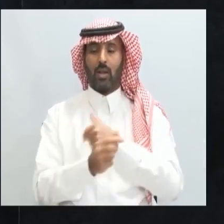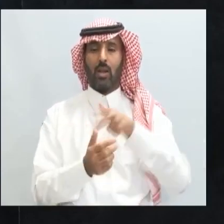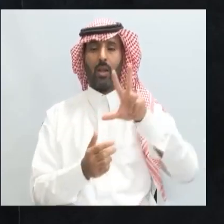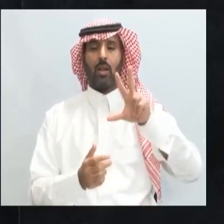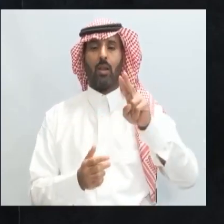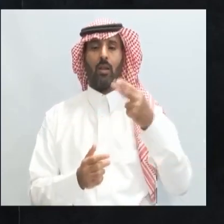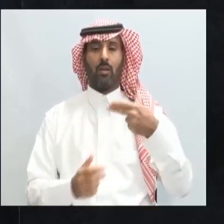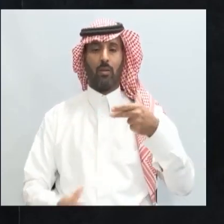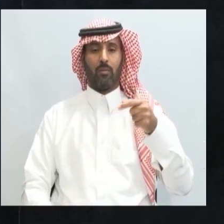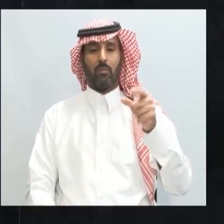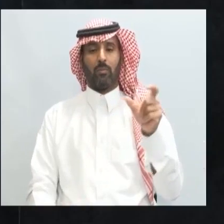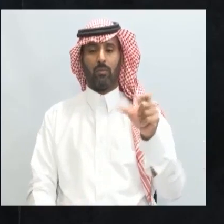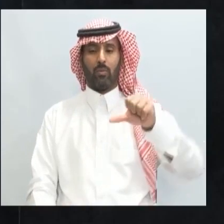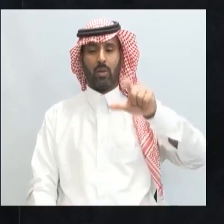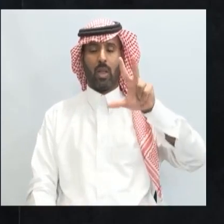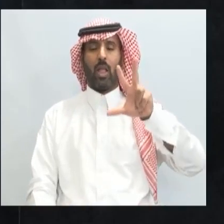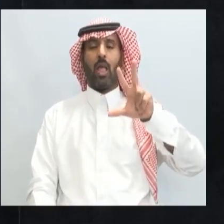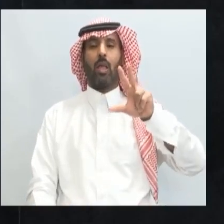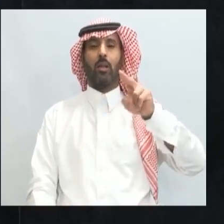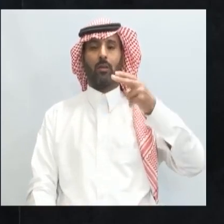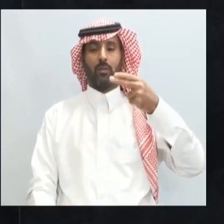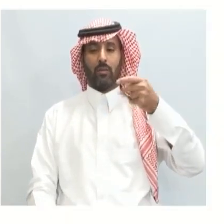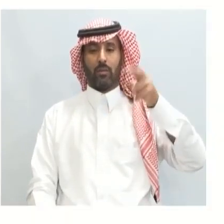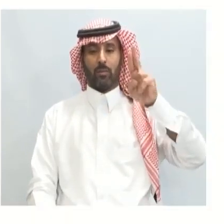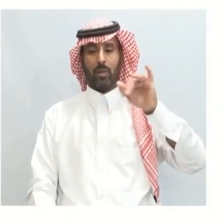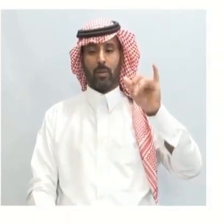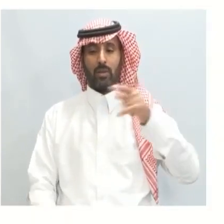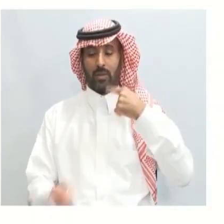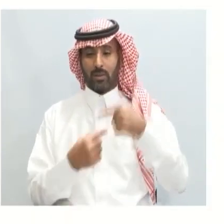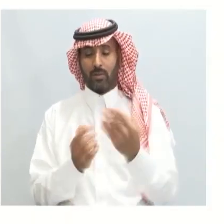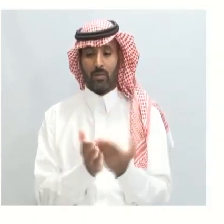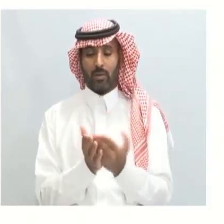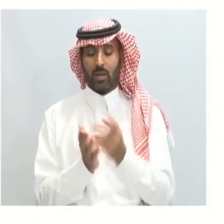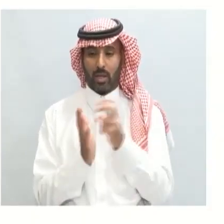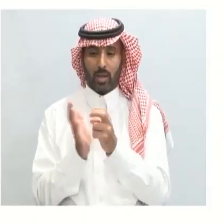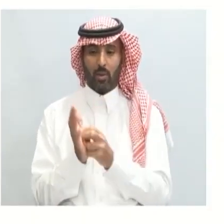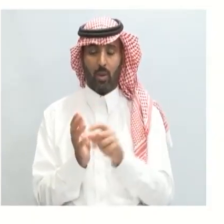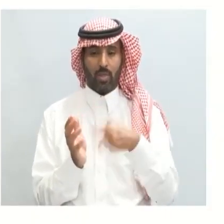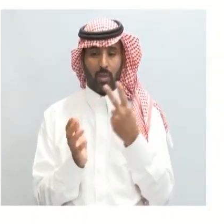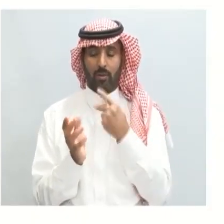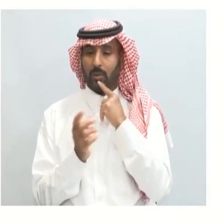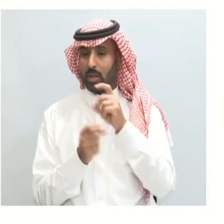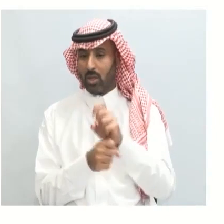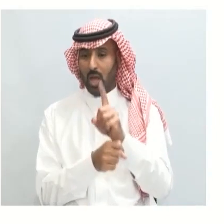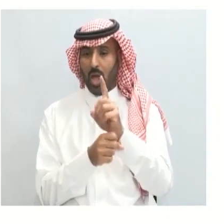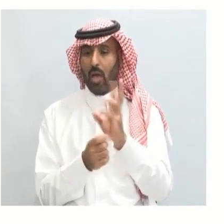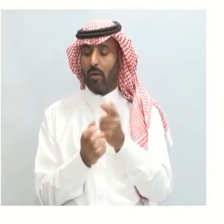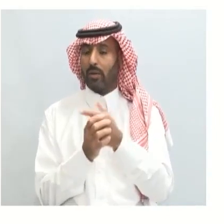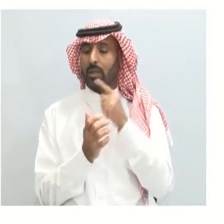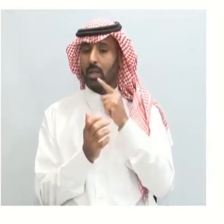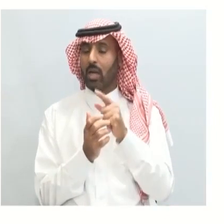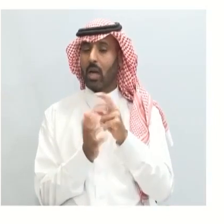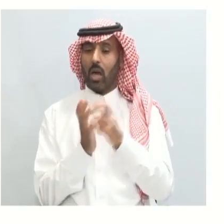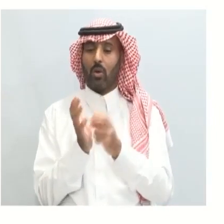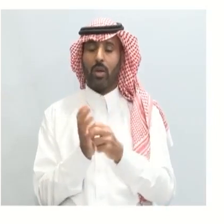العنود ناصر عتيبي نرحب باستاذ لغه الاشاره صالح العجان اليوم باذن الله سيكون القانون الثاني من قوانين الغازات وهو قانون